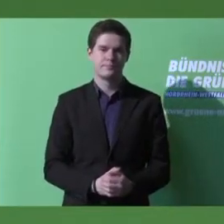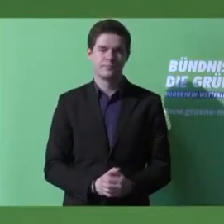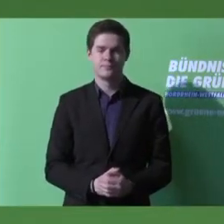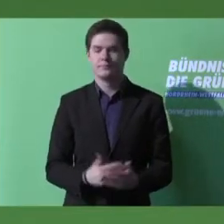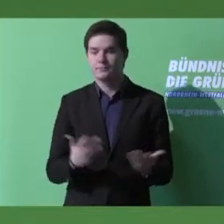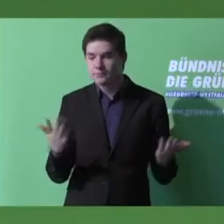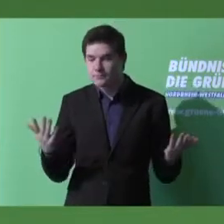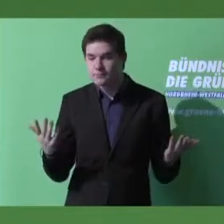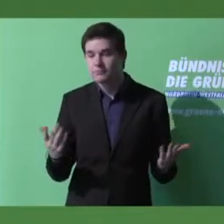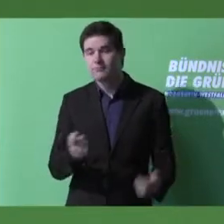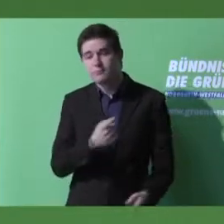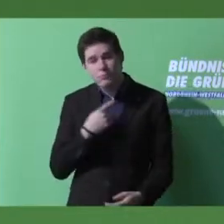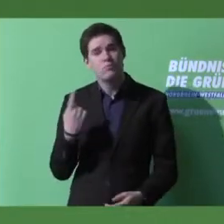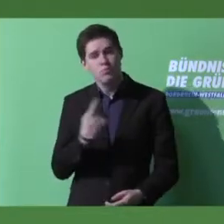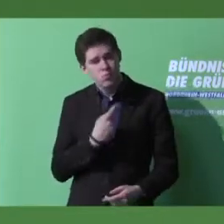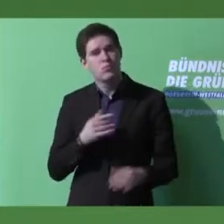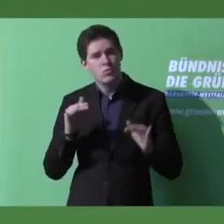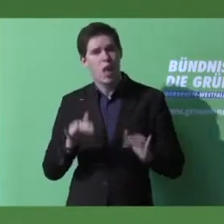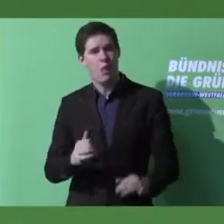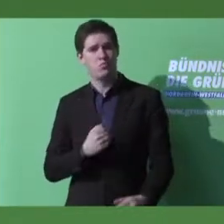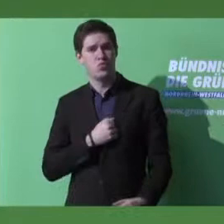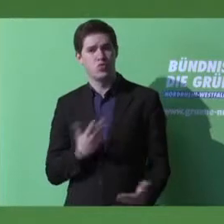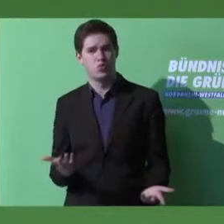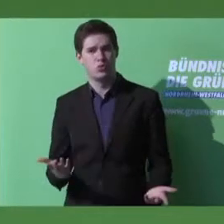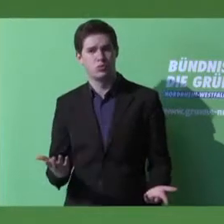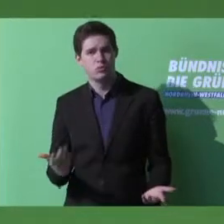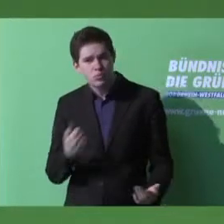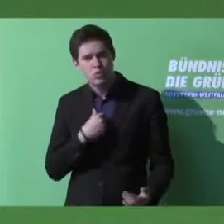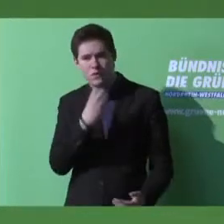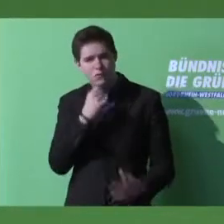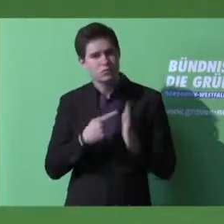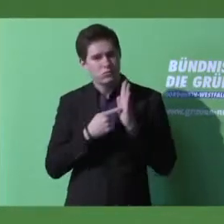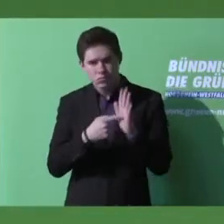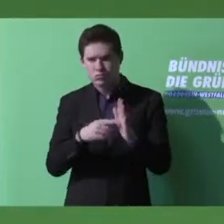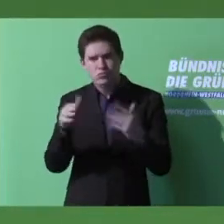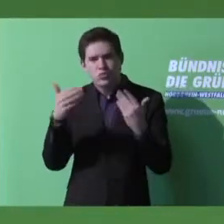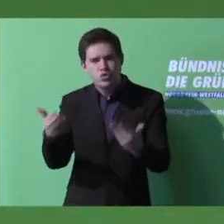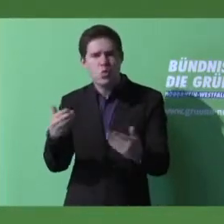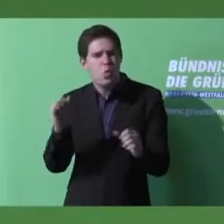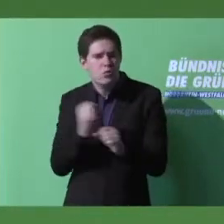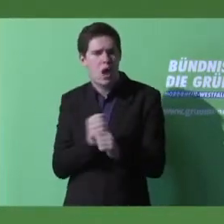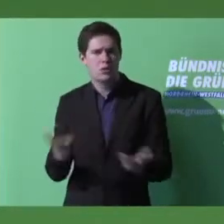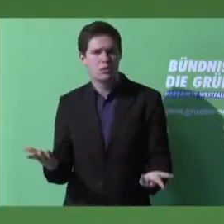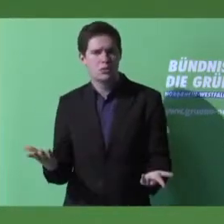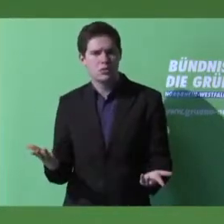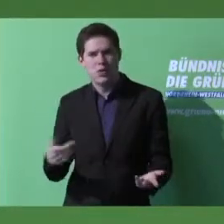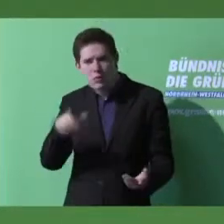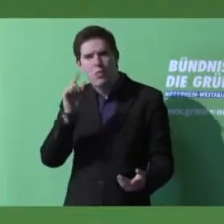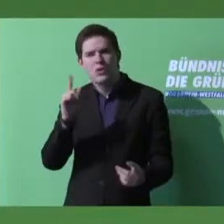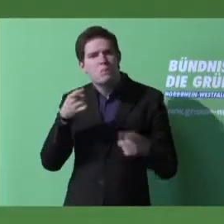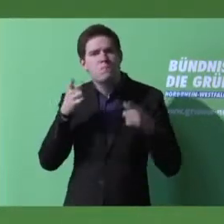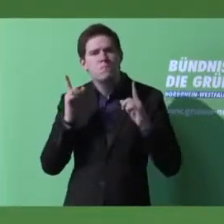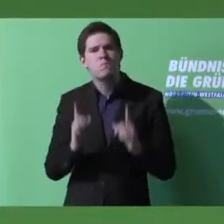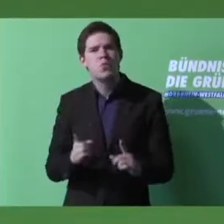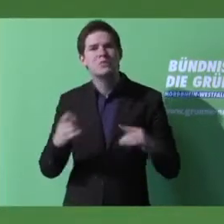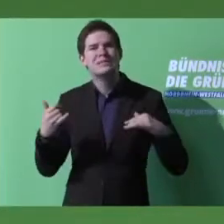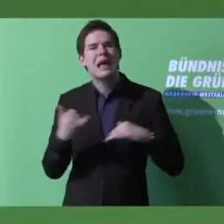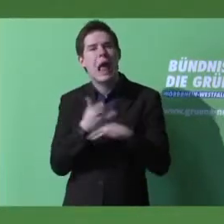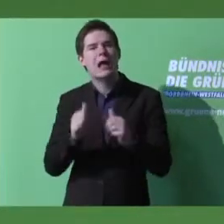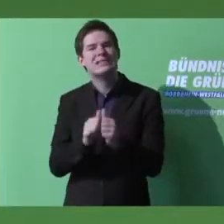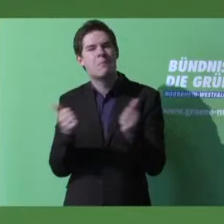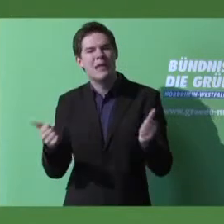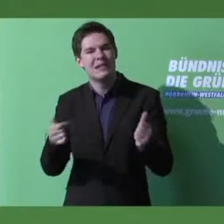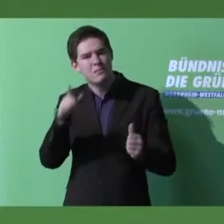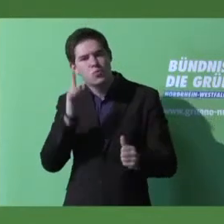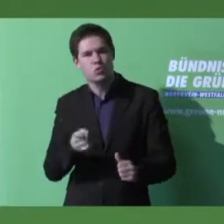wir haben auch den Mut zu sagen, das geht nicht ohne eine Abschmelzung des